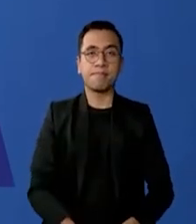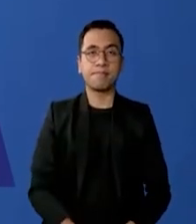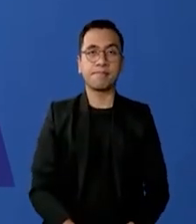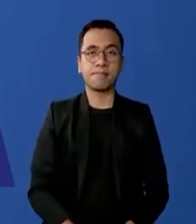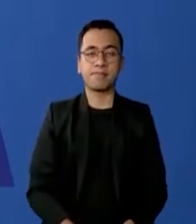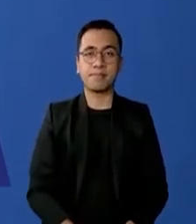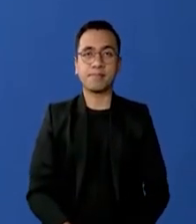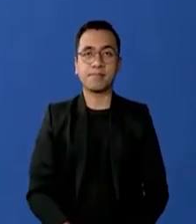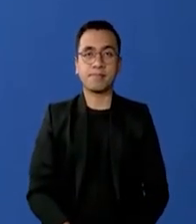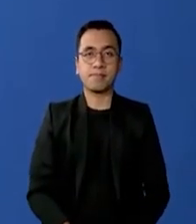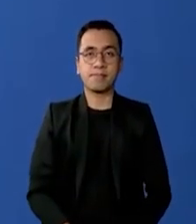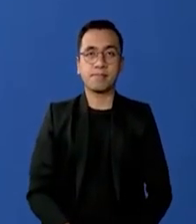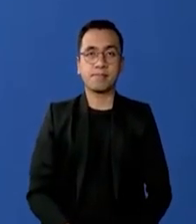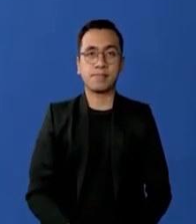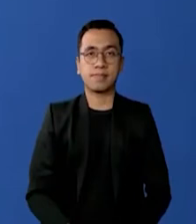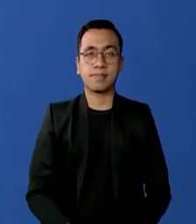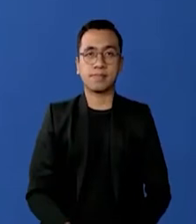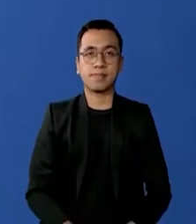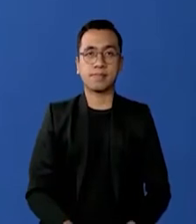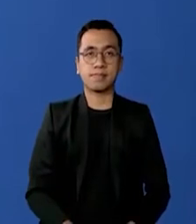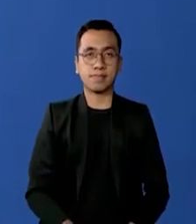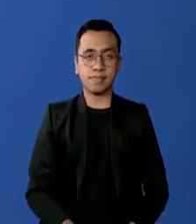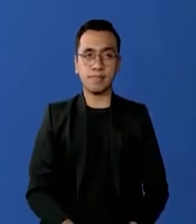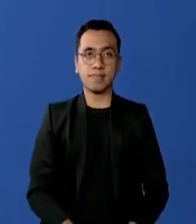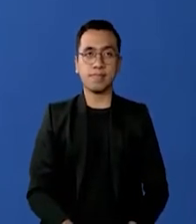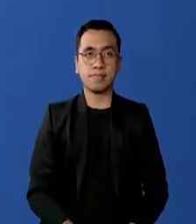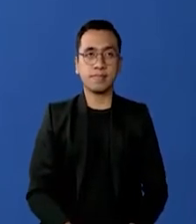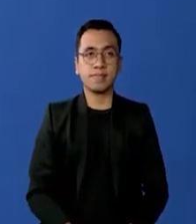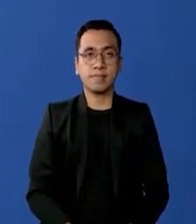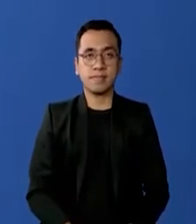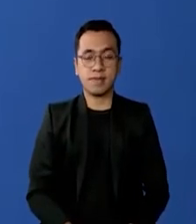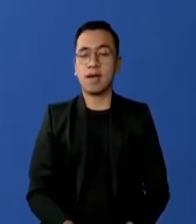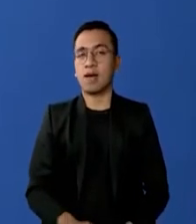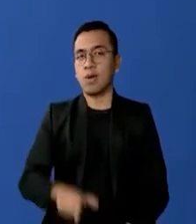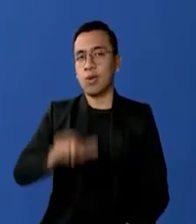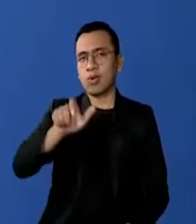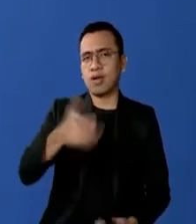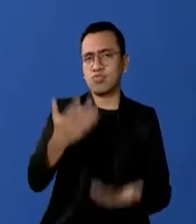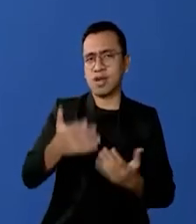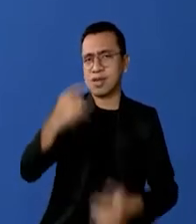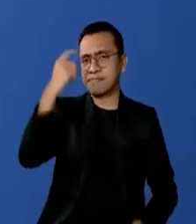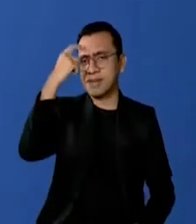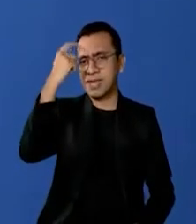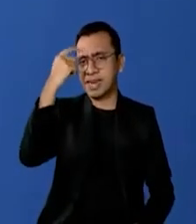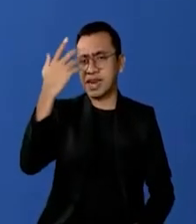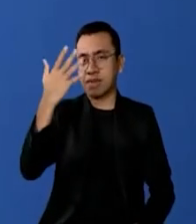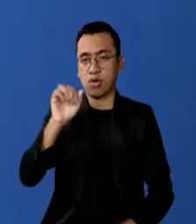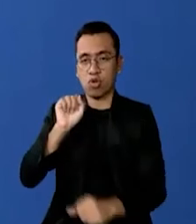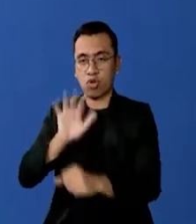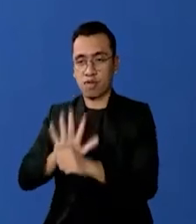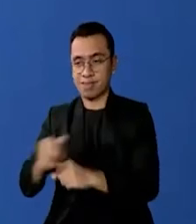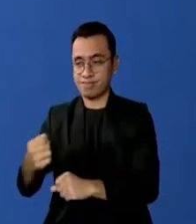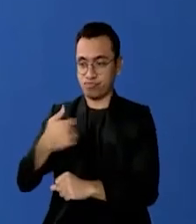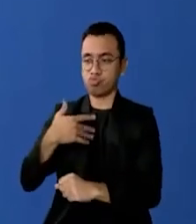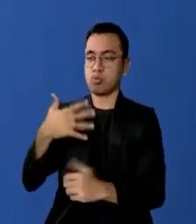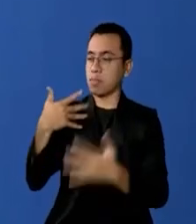sampai enggak sampai berpikir memang atau gitu aja tetapi mereka berpikir kalau kena kena kalau nggak nggak